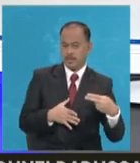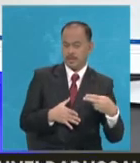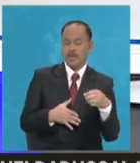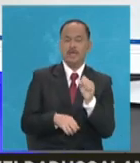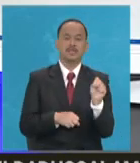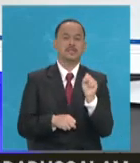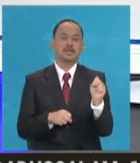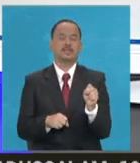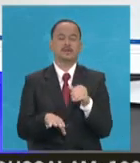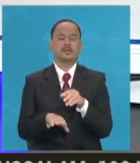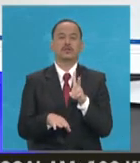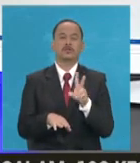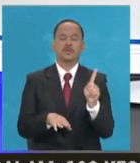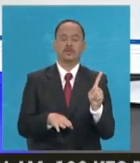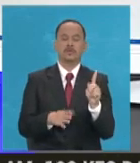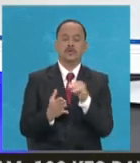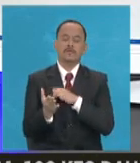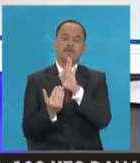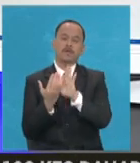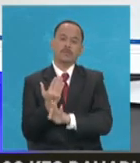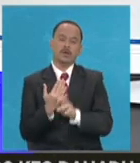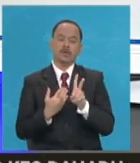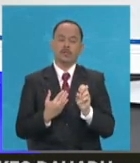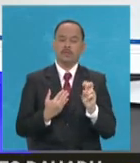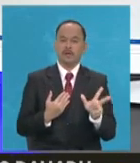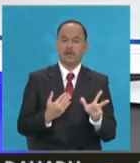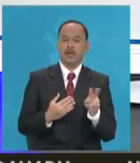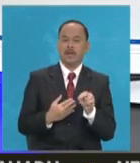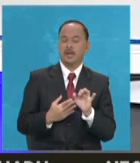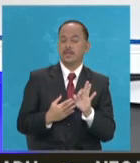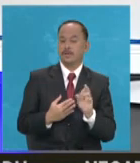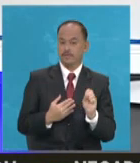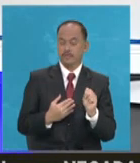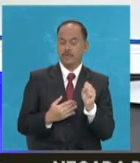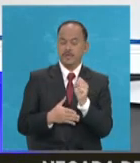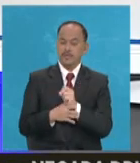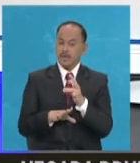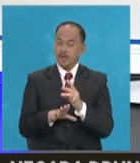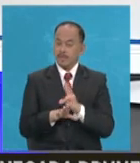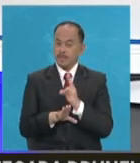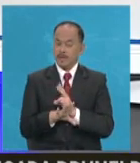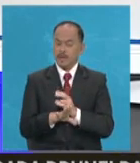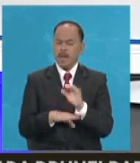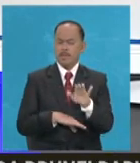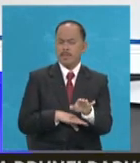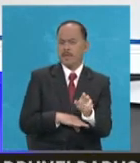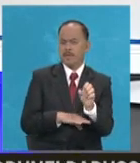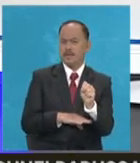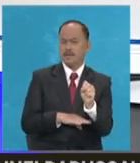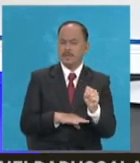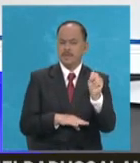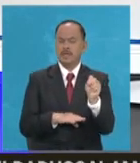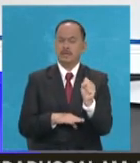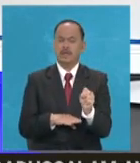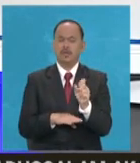hari Selasa 21 Februari 2023 dan Nisfu Sya'ban pada petang selasa malam rabu